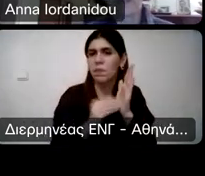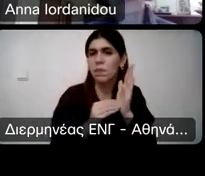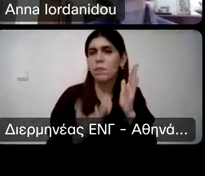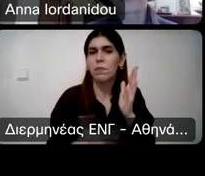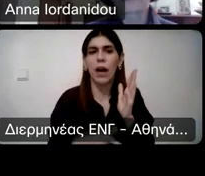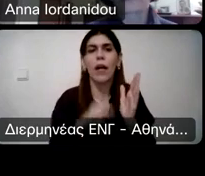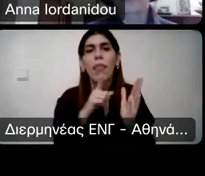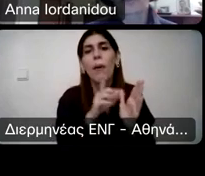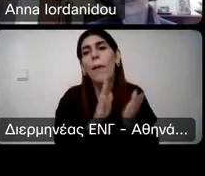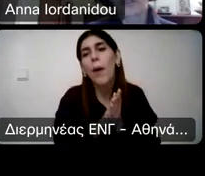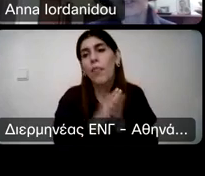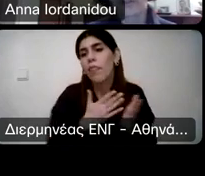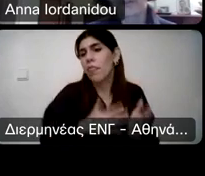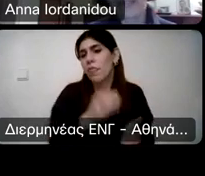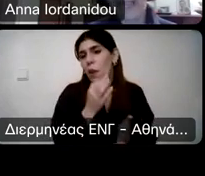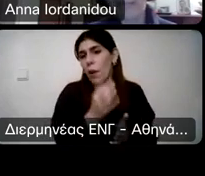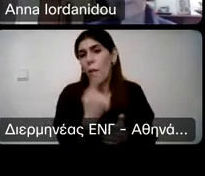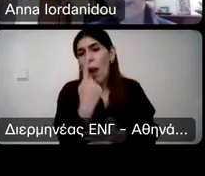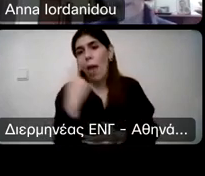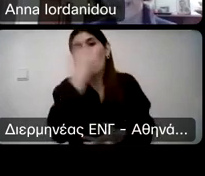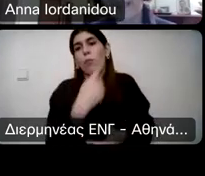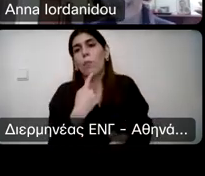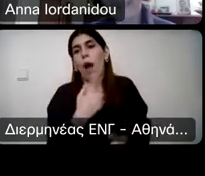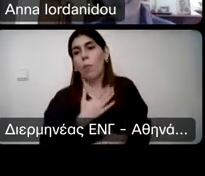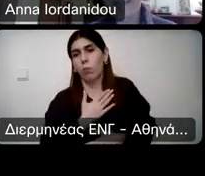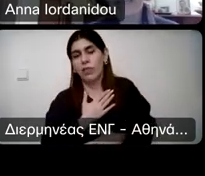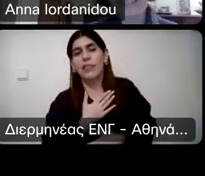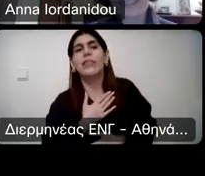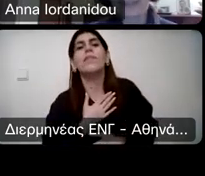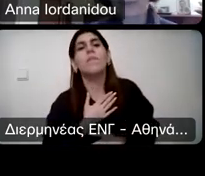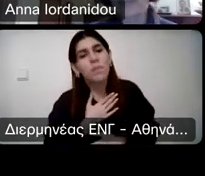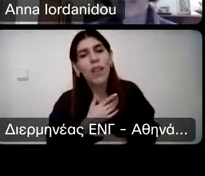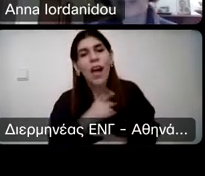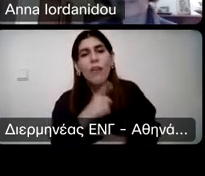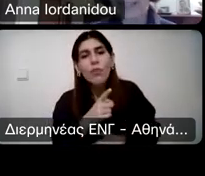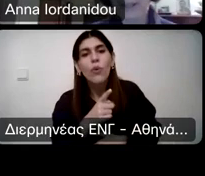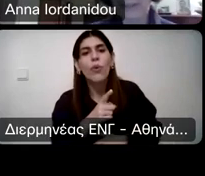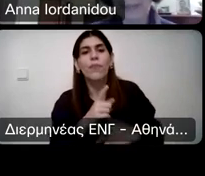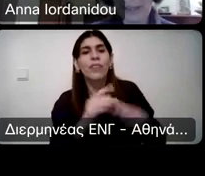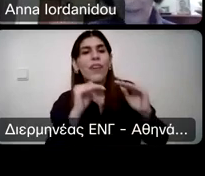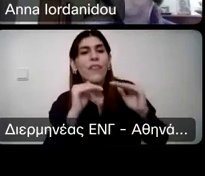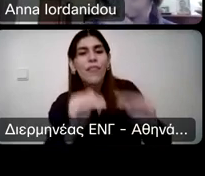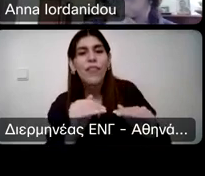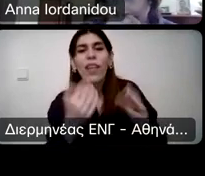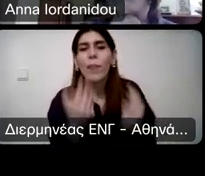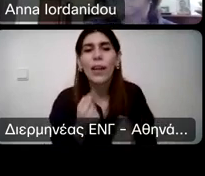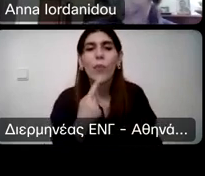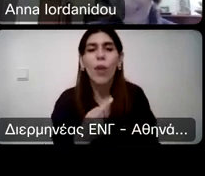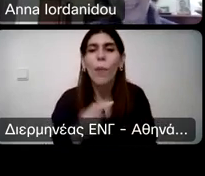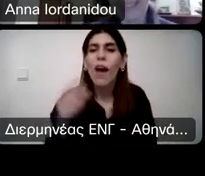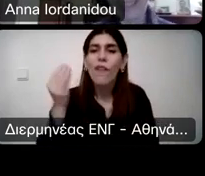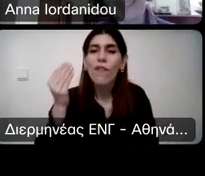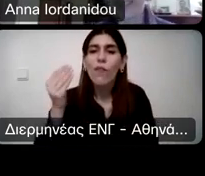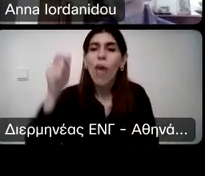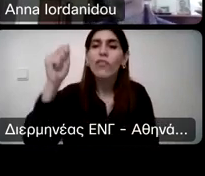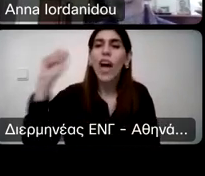επιτρέψτε μου το σχόλιο ότι έχει παραμείνει εκείνο το βουλευτά, στο οποίο αναφέρθηκε